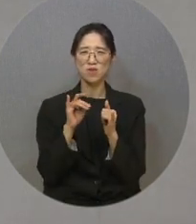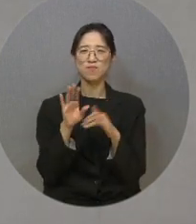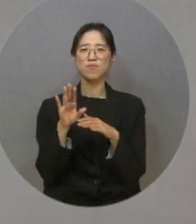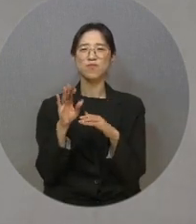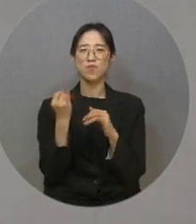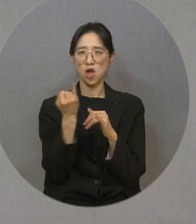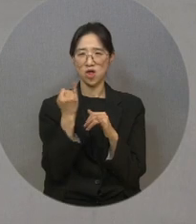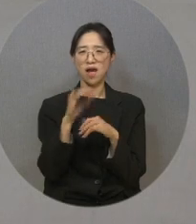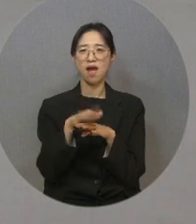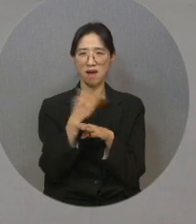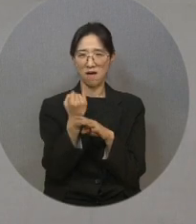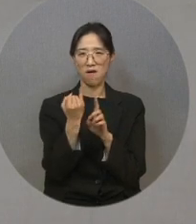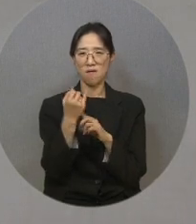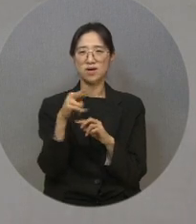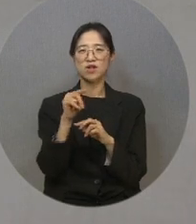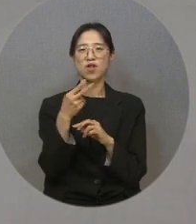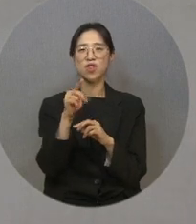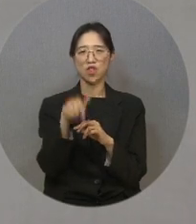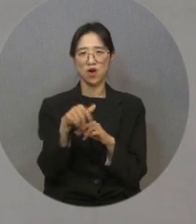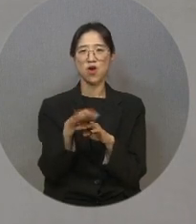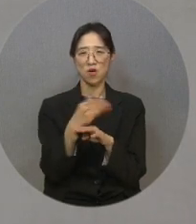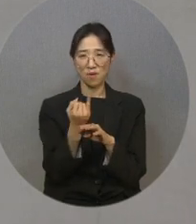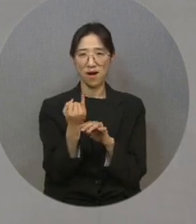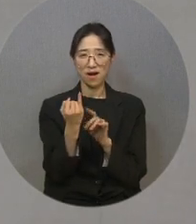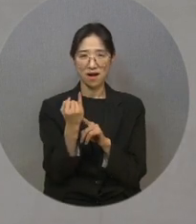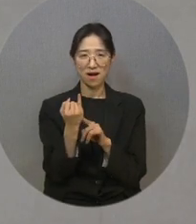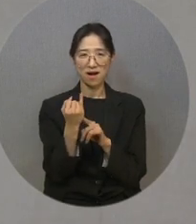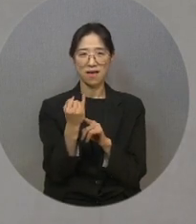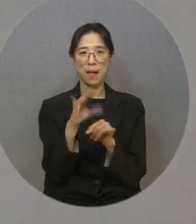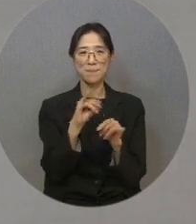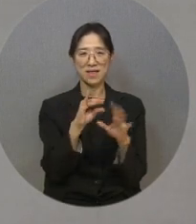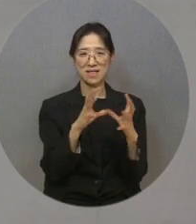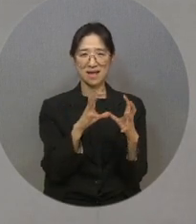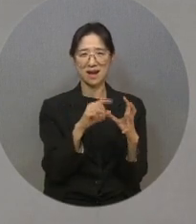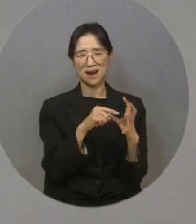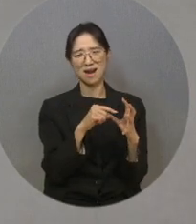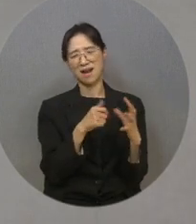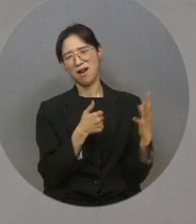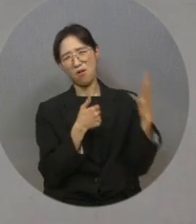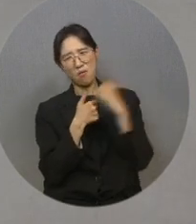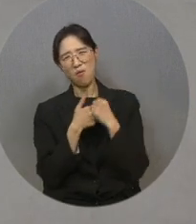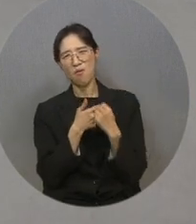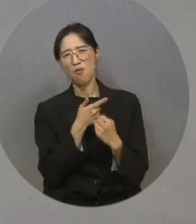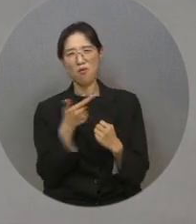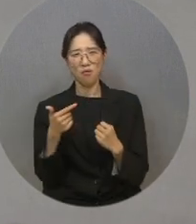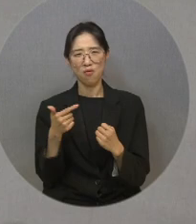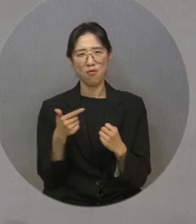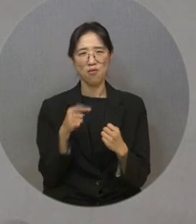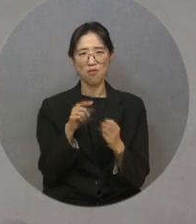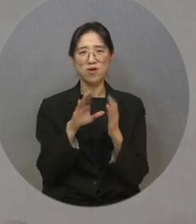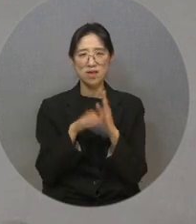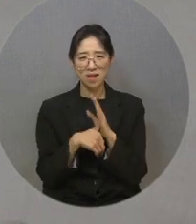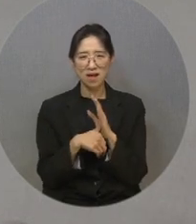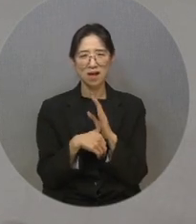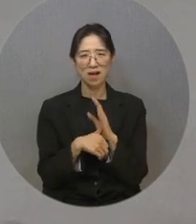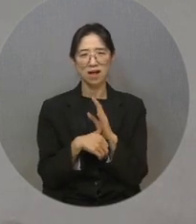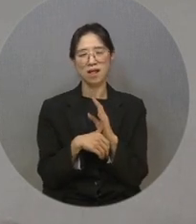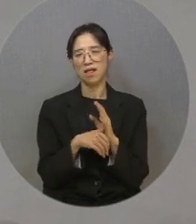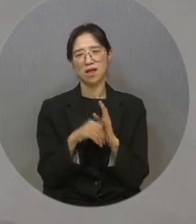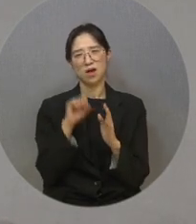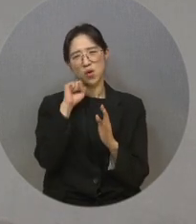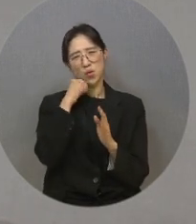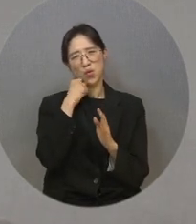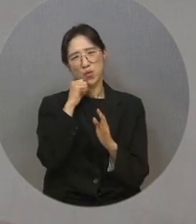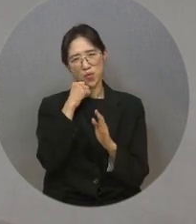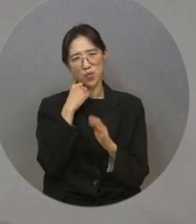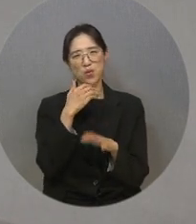하는 선덕여왕께서 백제로부터 굉장히 많은 공격을 당하죠. 그때 공격을 당할 때 어렵다고